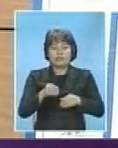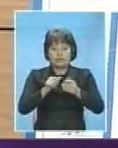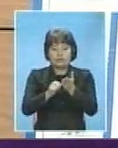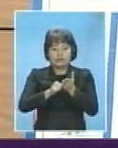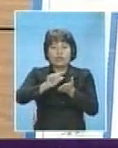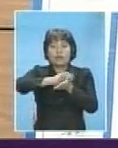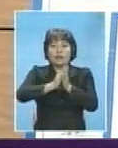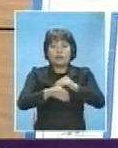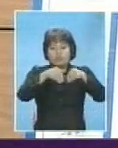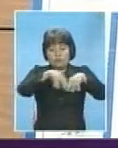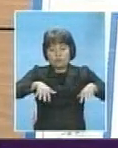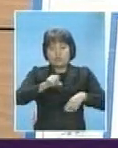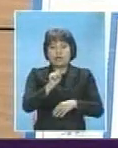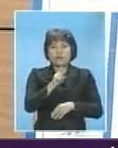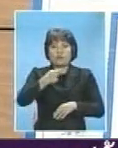ที่